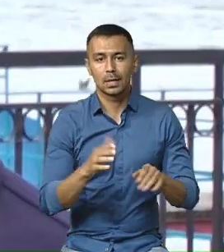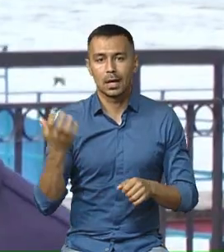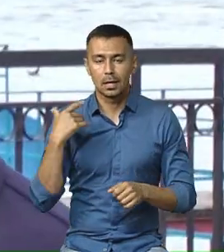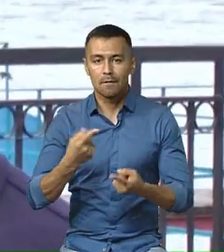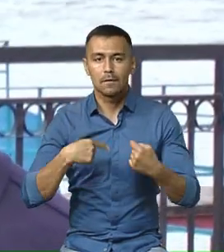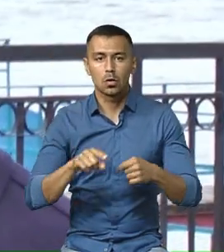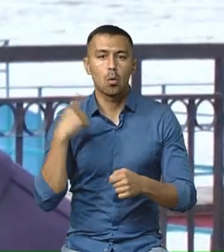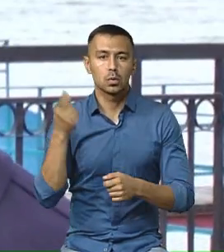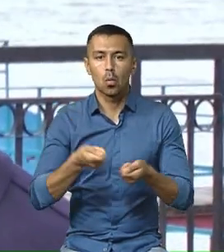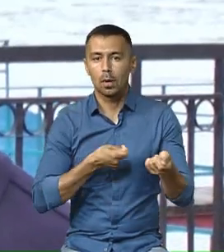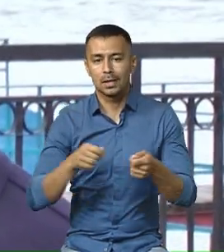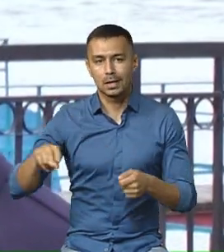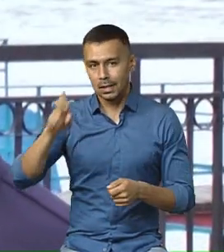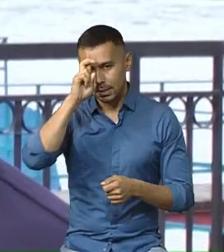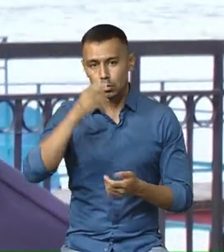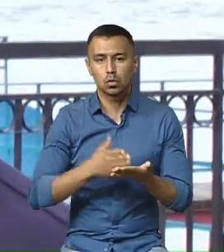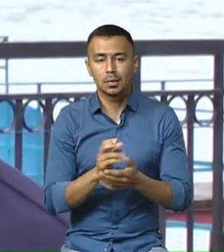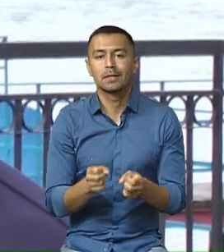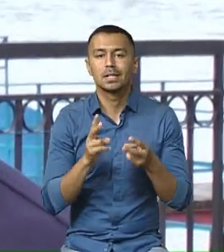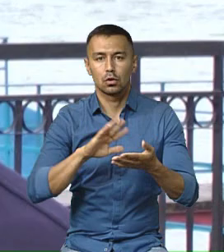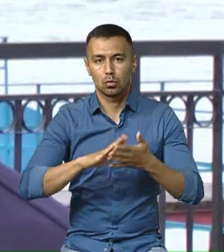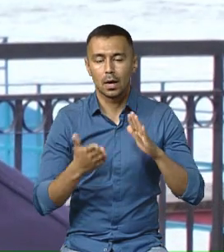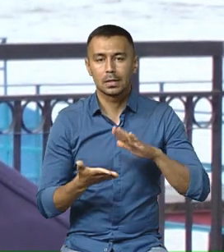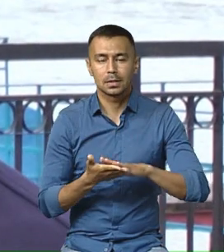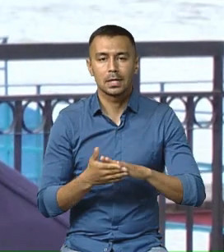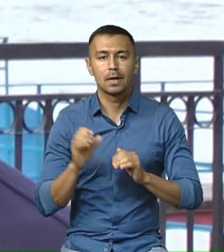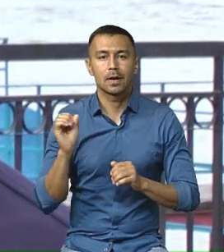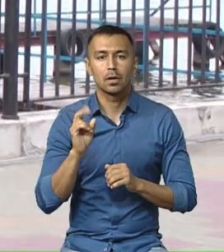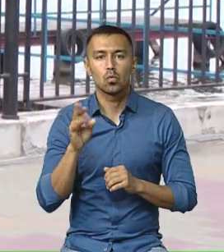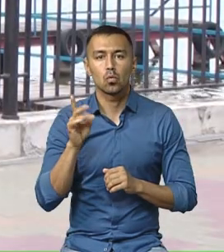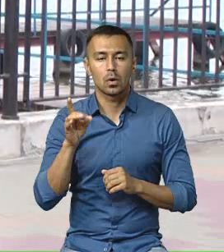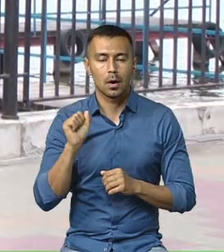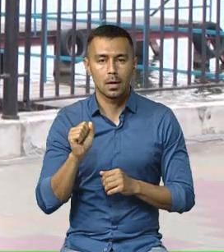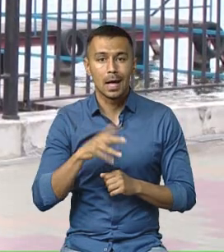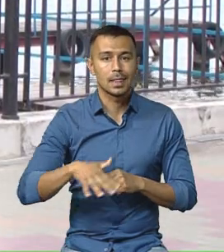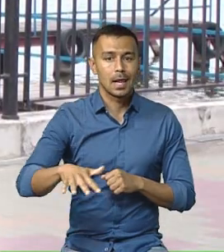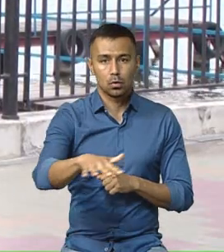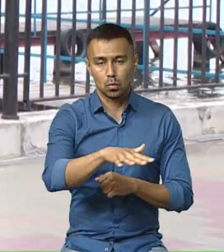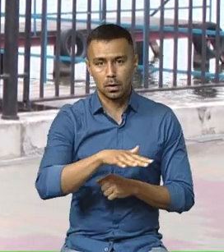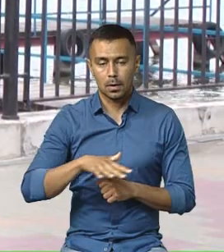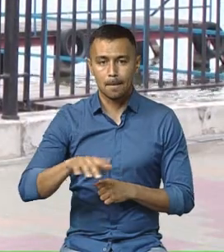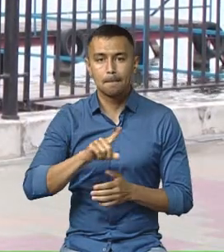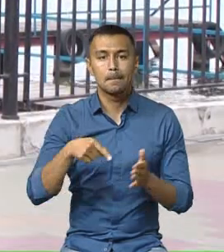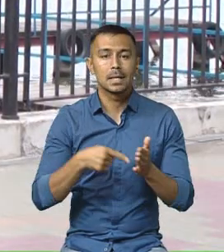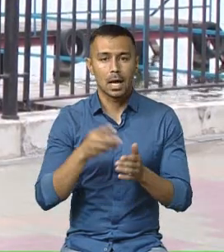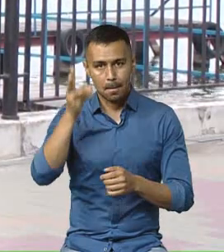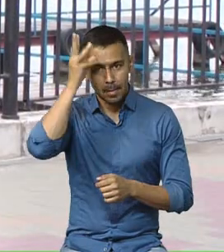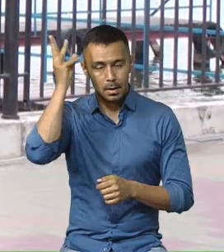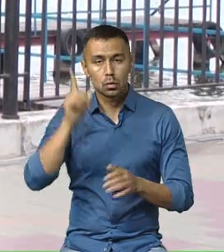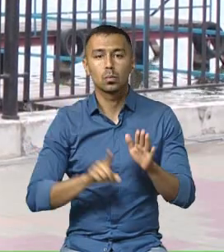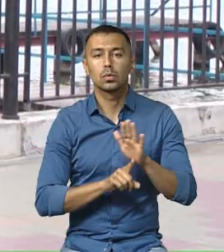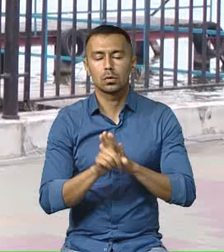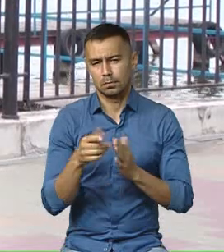відділу обласного управління Державної служби з надзвичайних ситуацій Євгеній Кукура. На території міста Хмельницького з